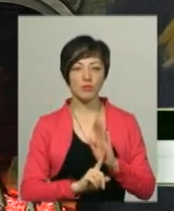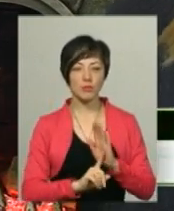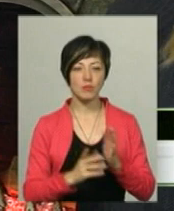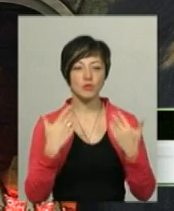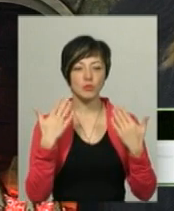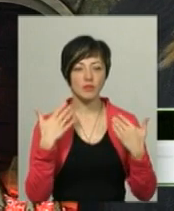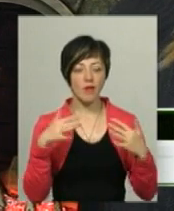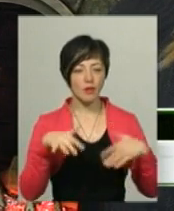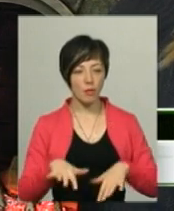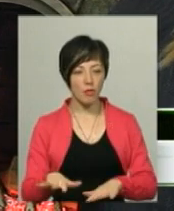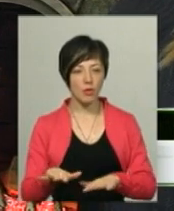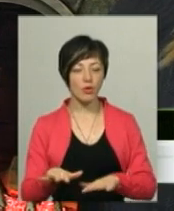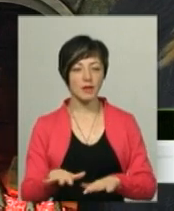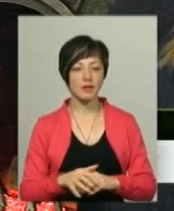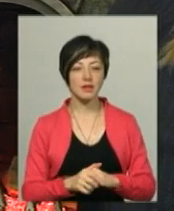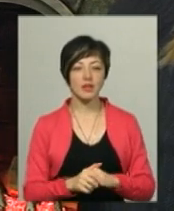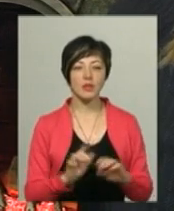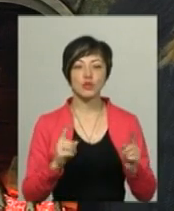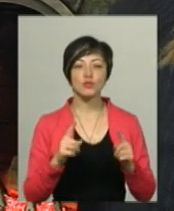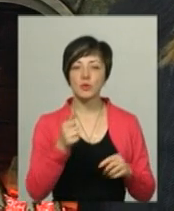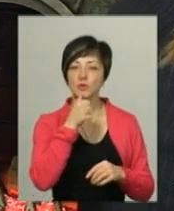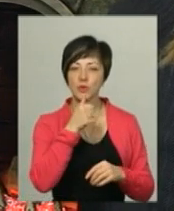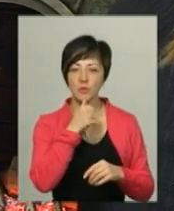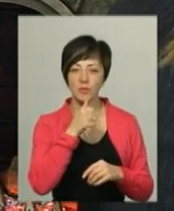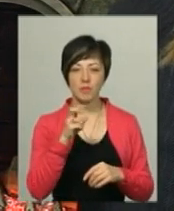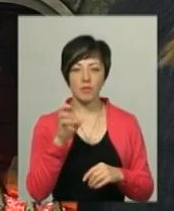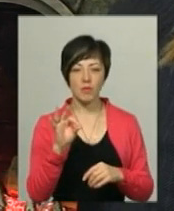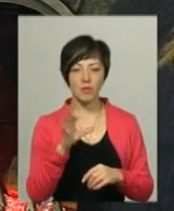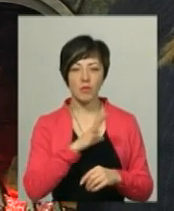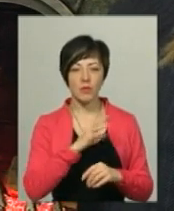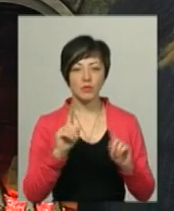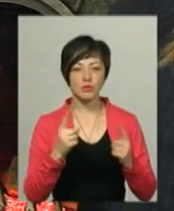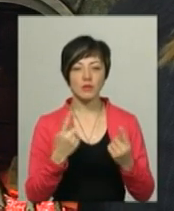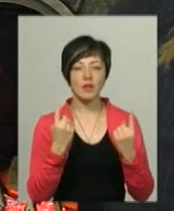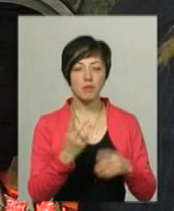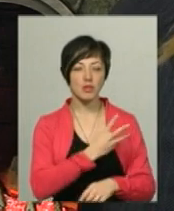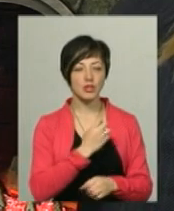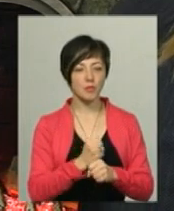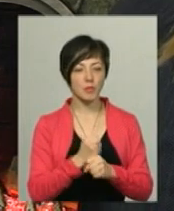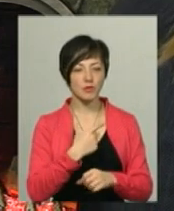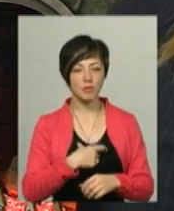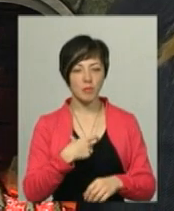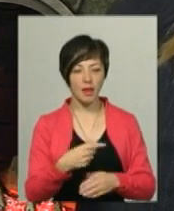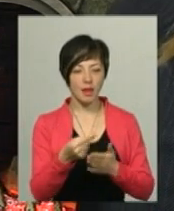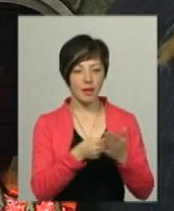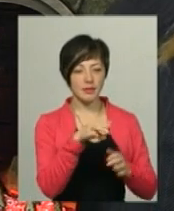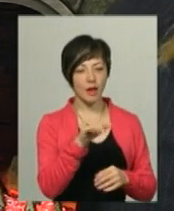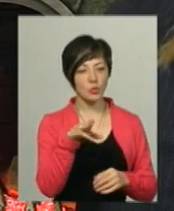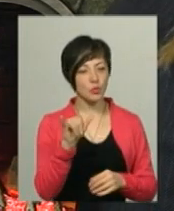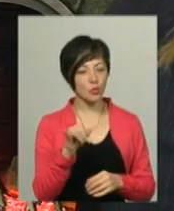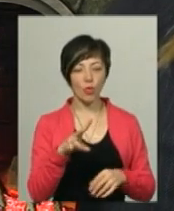на морі. Чому спробувала? Тому що було дуже велике бажання зробити собі татуювання, але